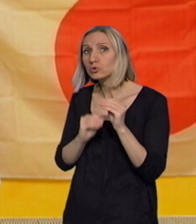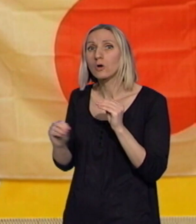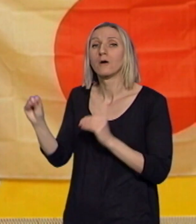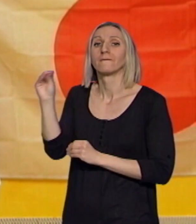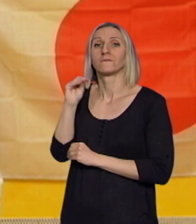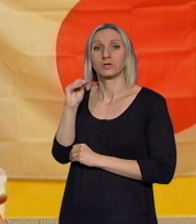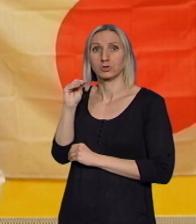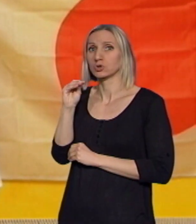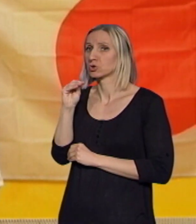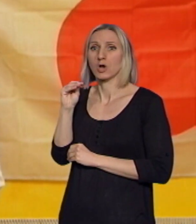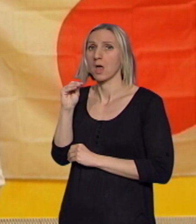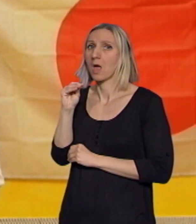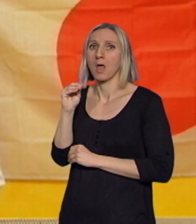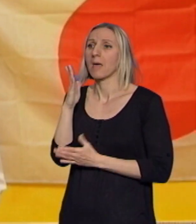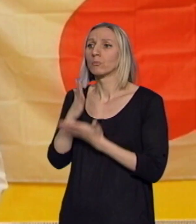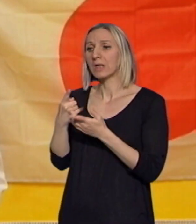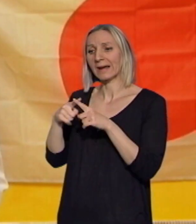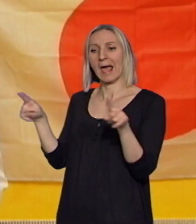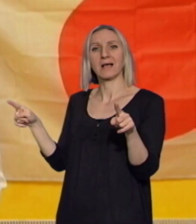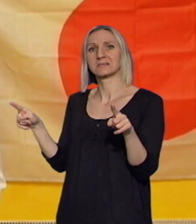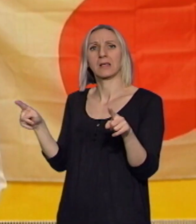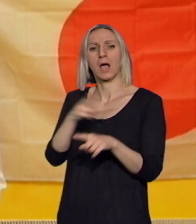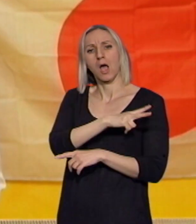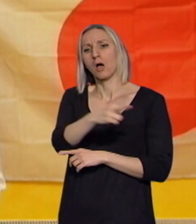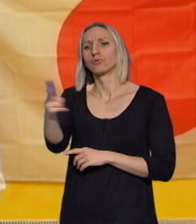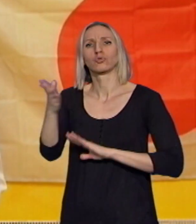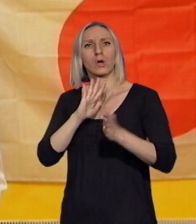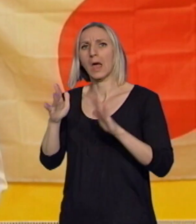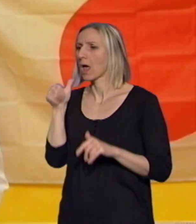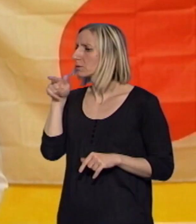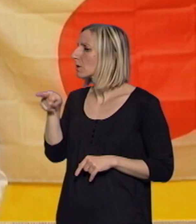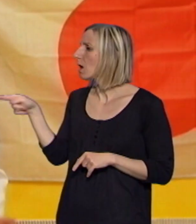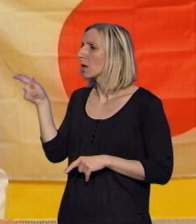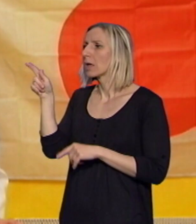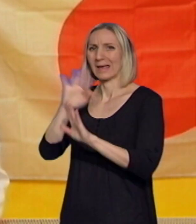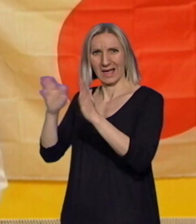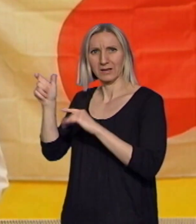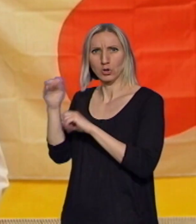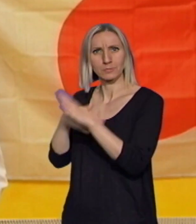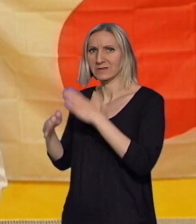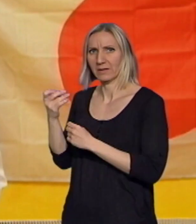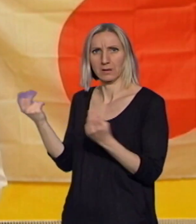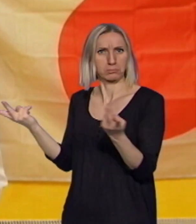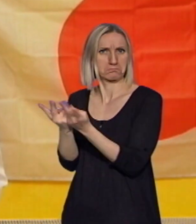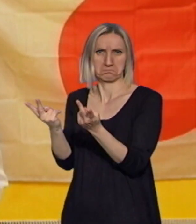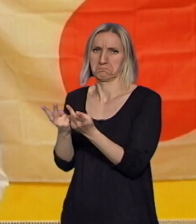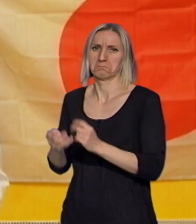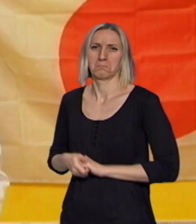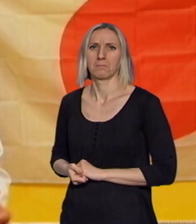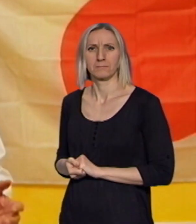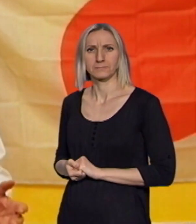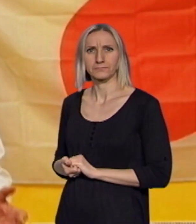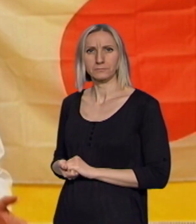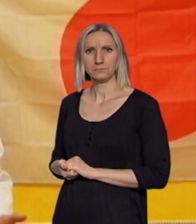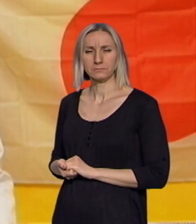ne razlikujemo u odnosu na ostalu decu. Zbog njenog odnosa prema radu,